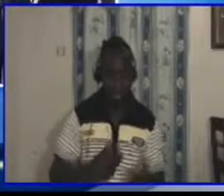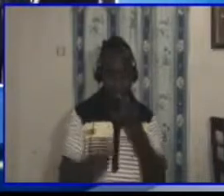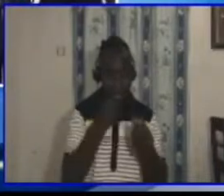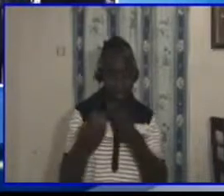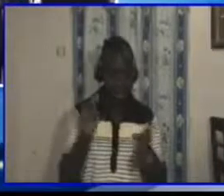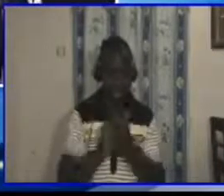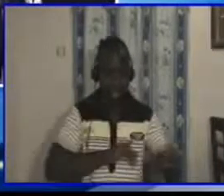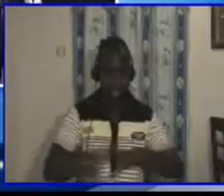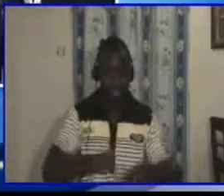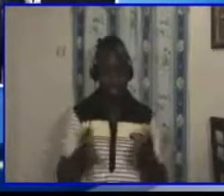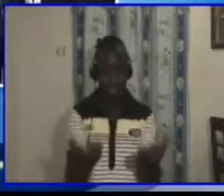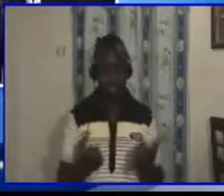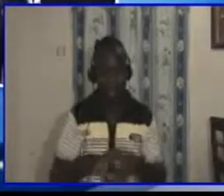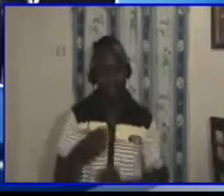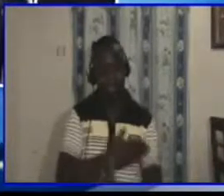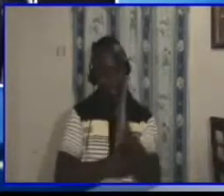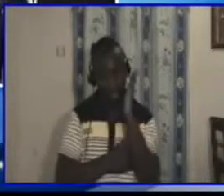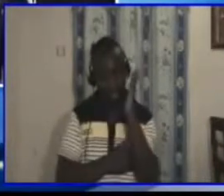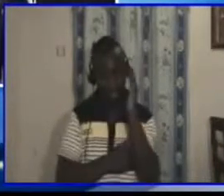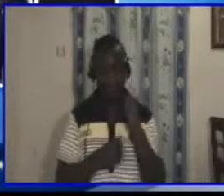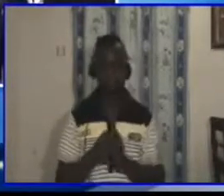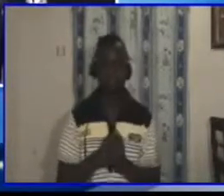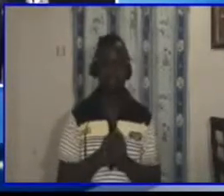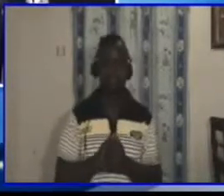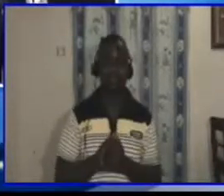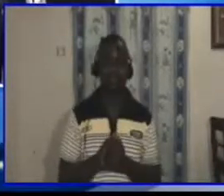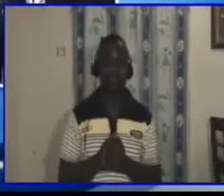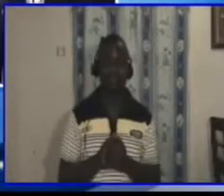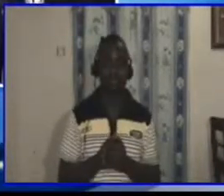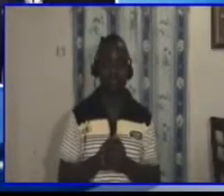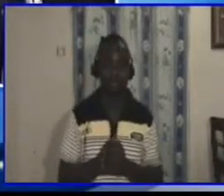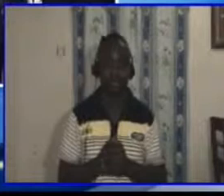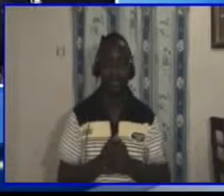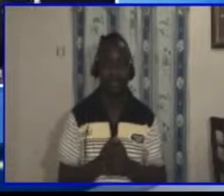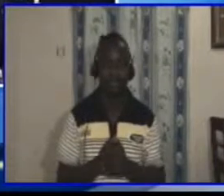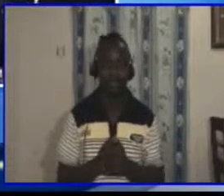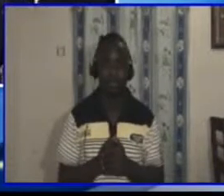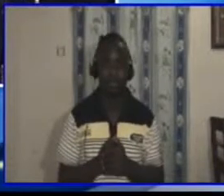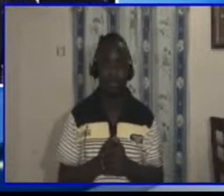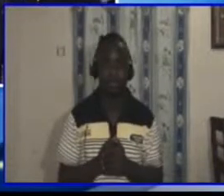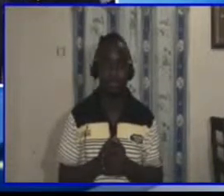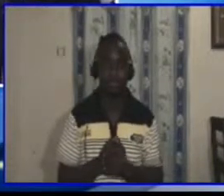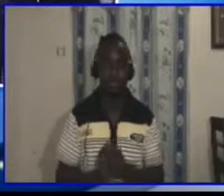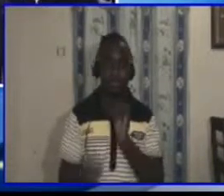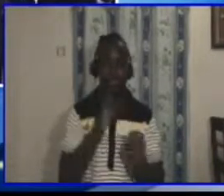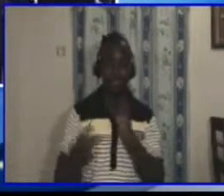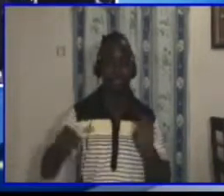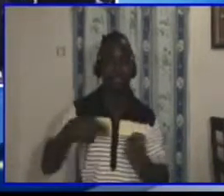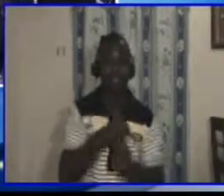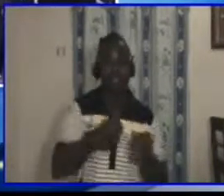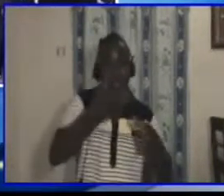è il nostro signore ha detto il mio cibo e di fare la volontà di dio